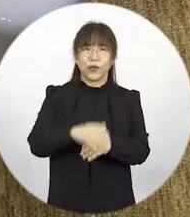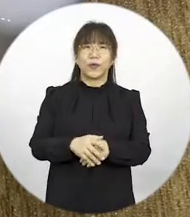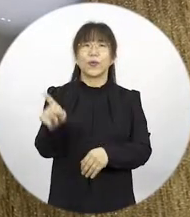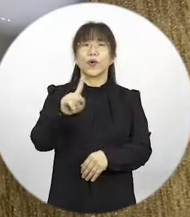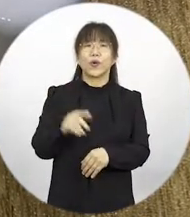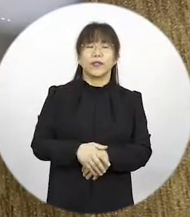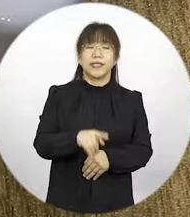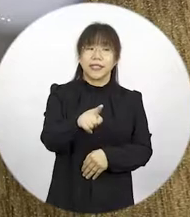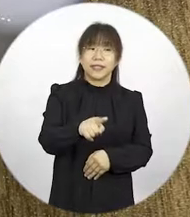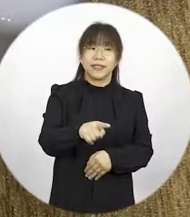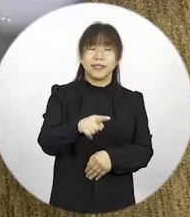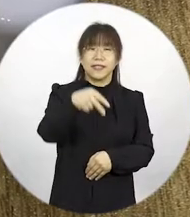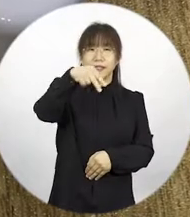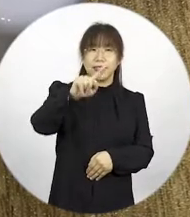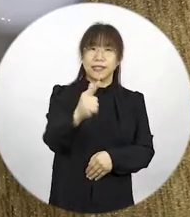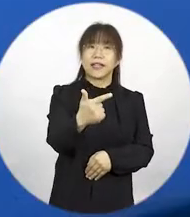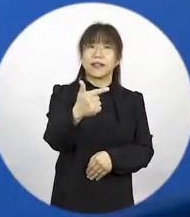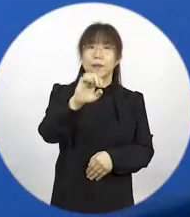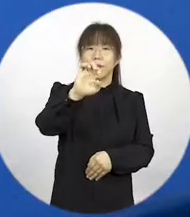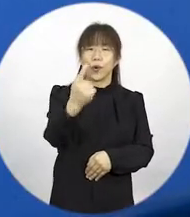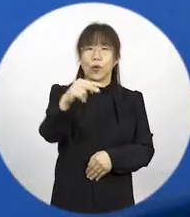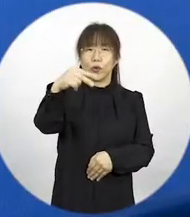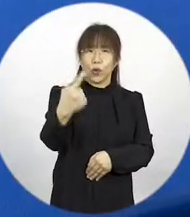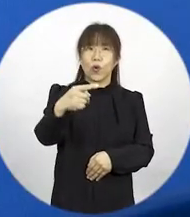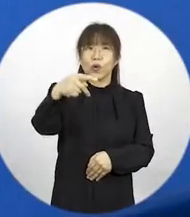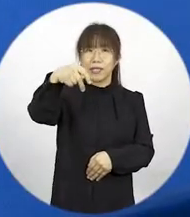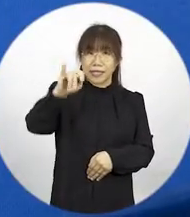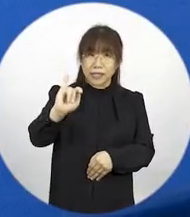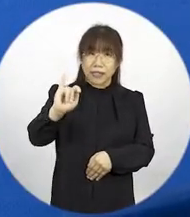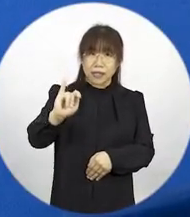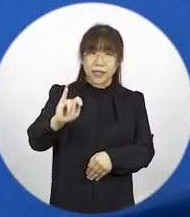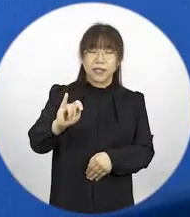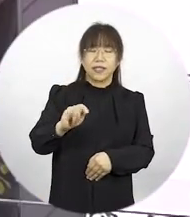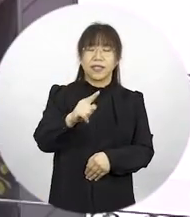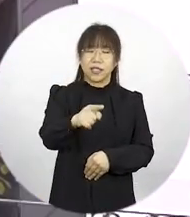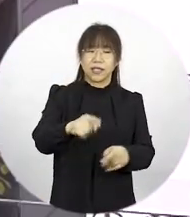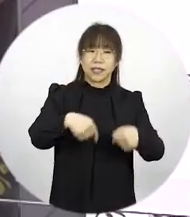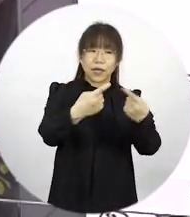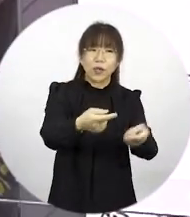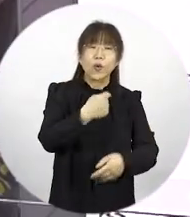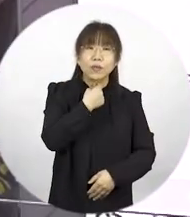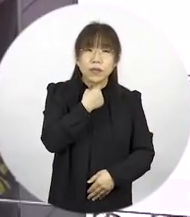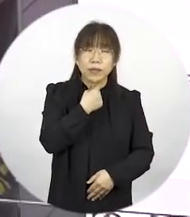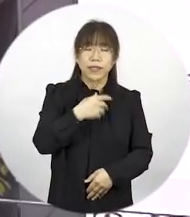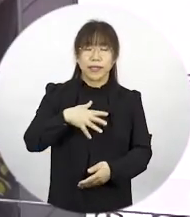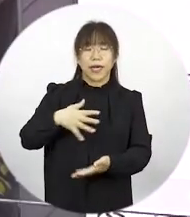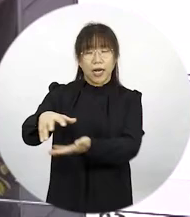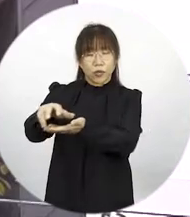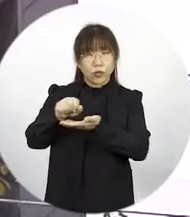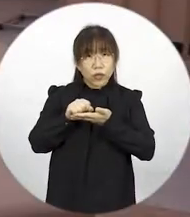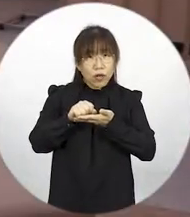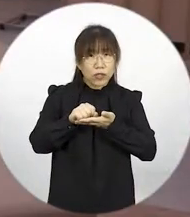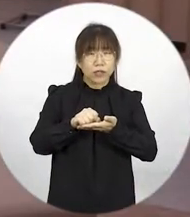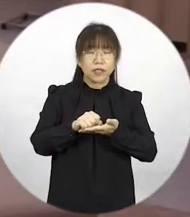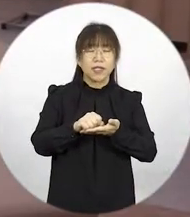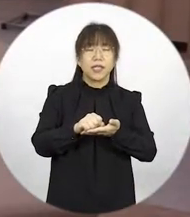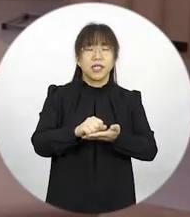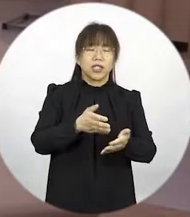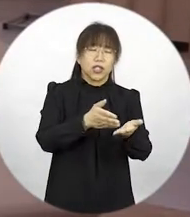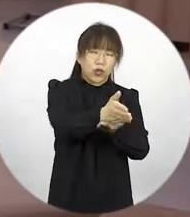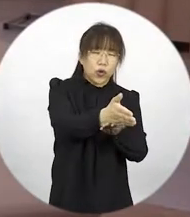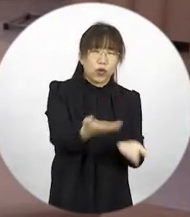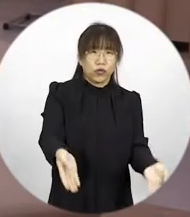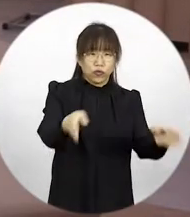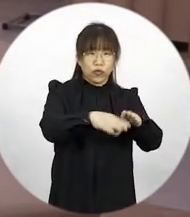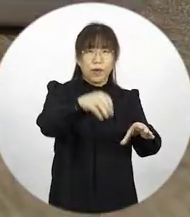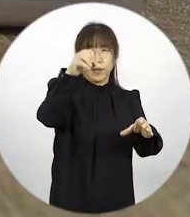산포도시 캠페인에 동참하려면 산소포화도 측정기를 지퍼백에 담아 가까운 동주민센터에 비치된 전용 수거함에 넣으면